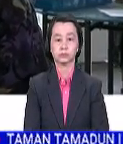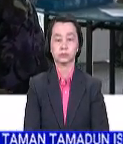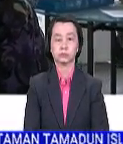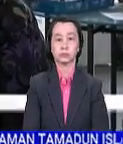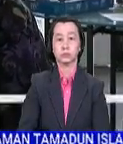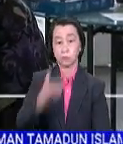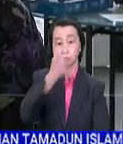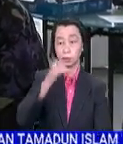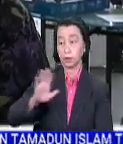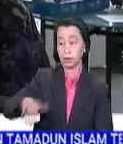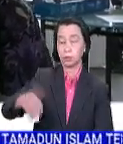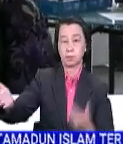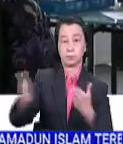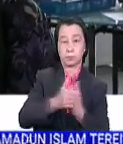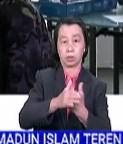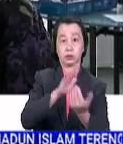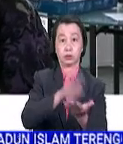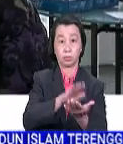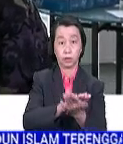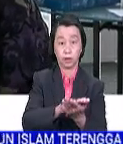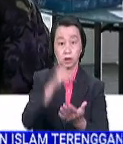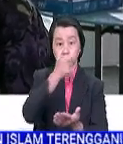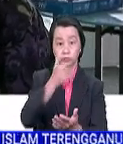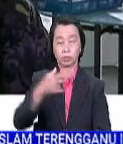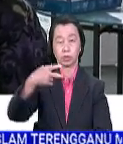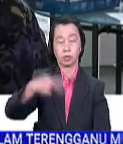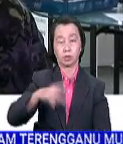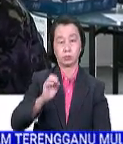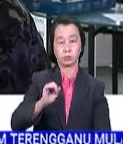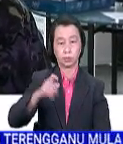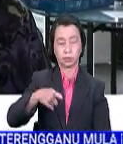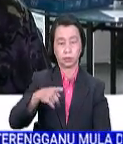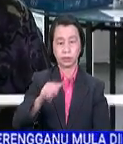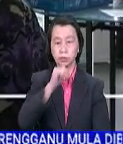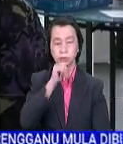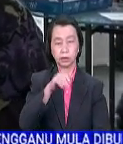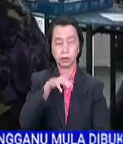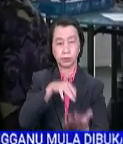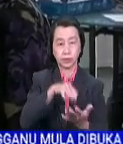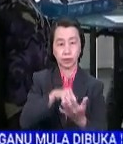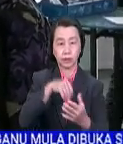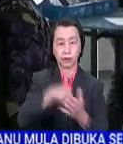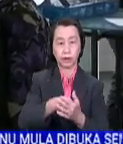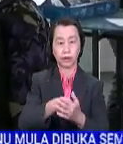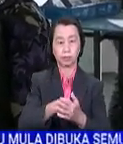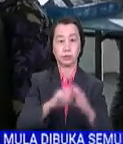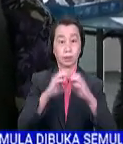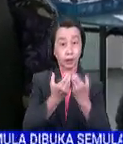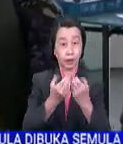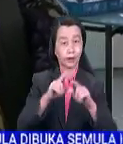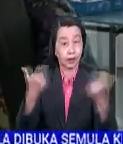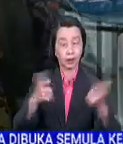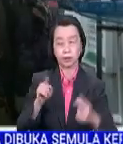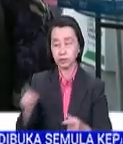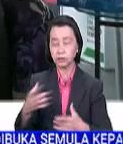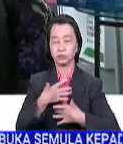Sebab dia boleh balik ke sekolah. Kemudian sebab PDPR kan dia tak sama belajar dalam kelas. So sangat sukalah.